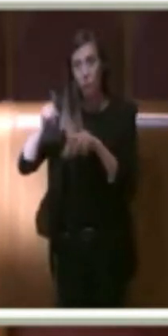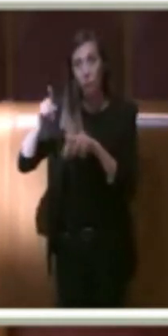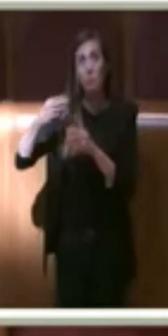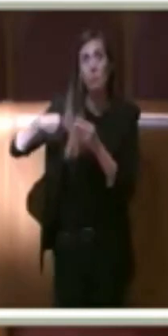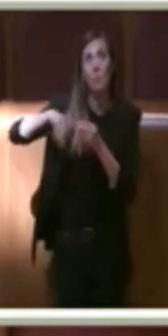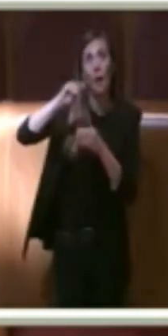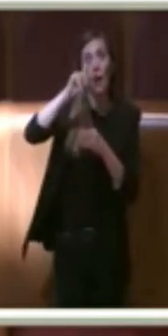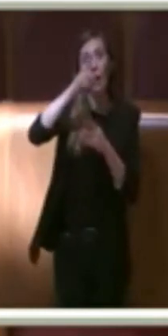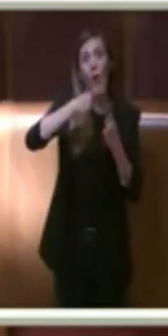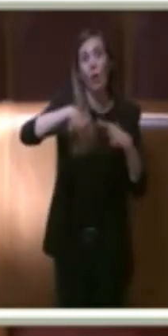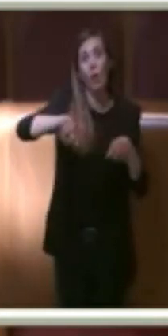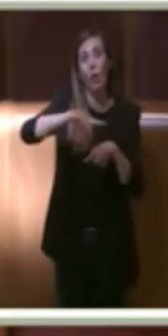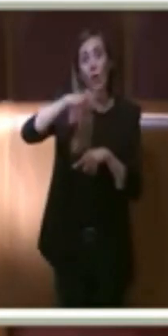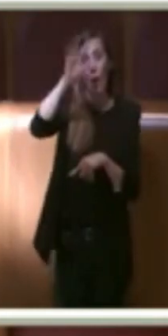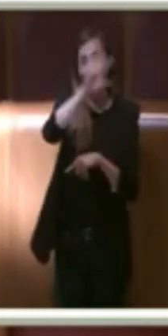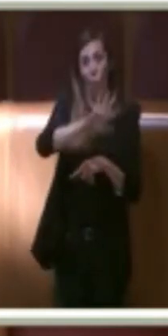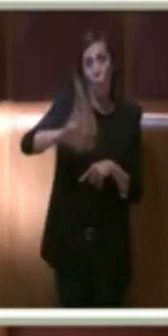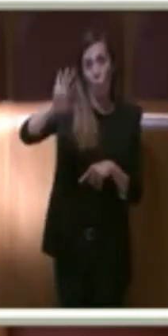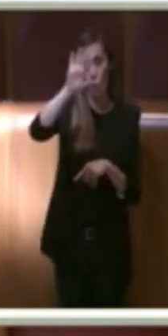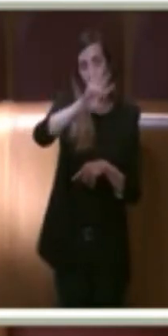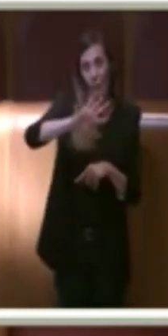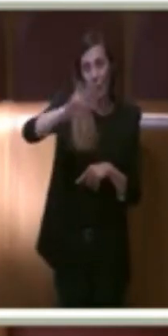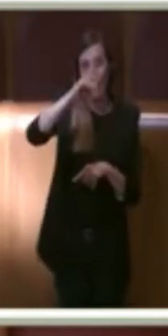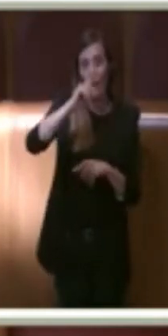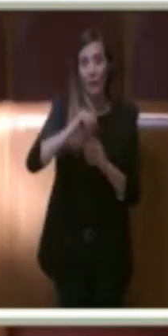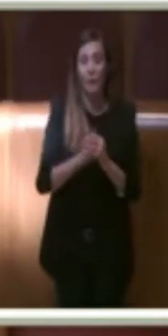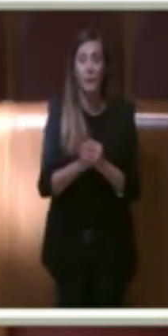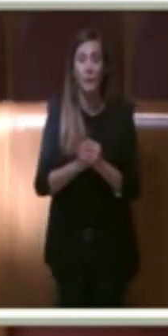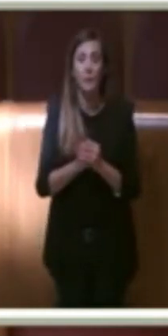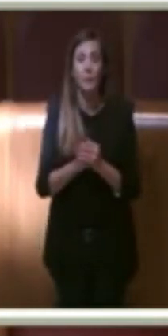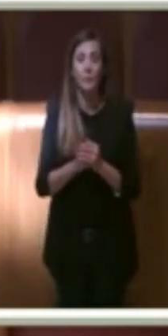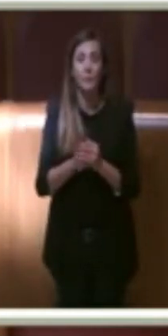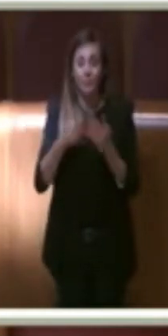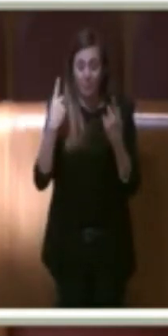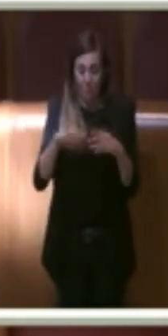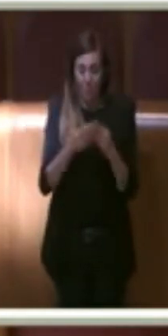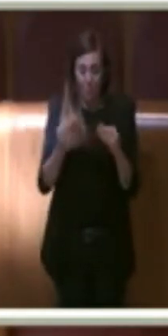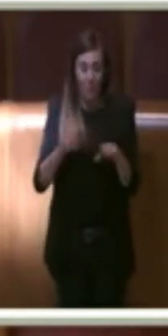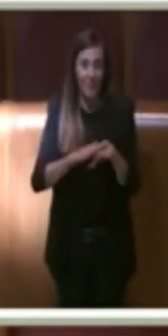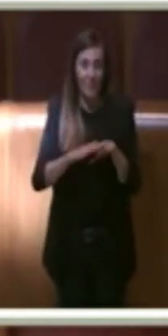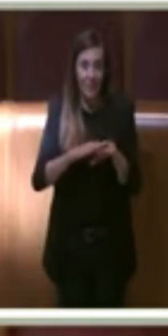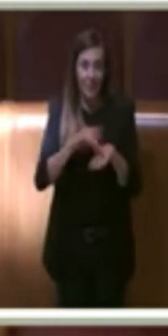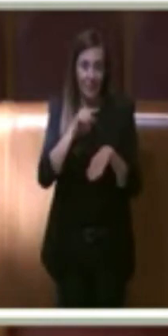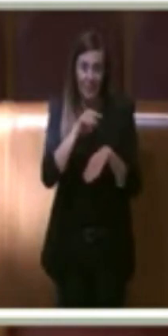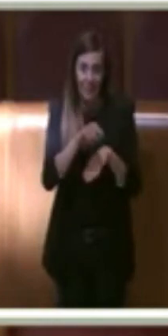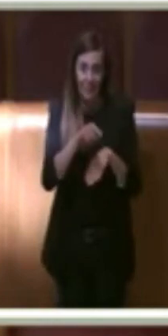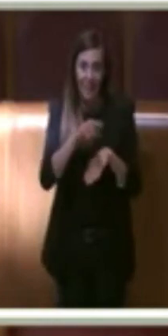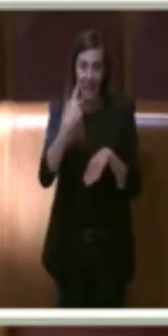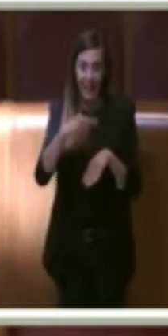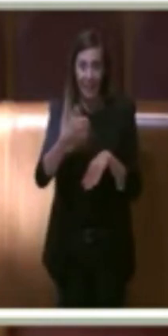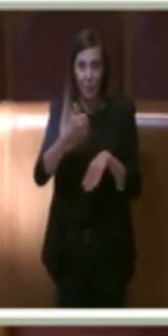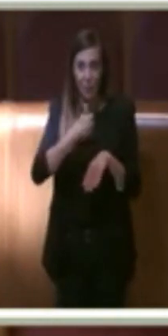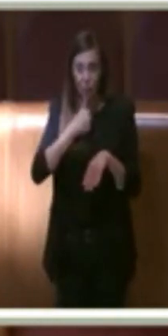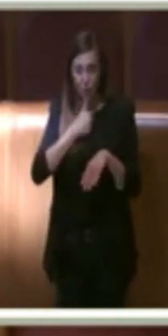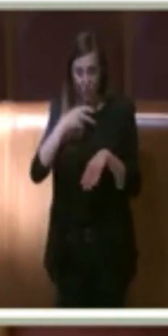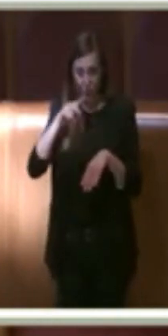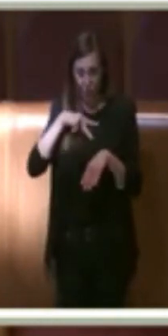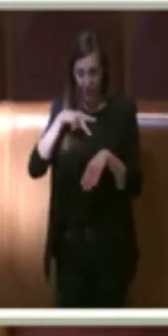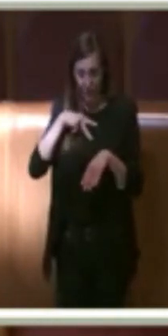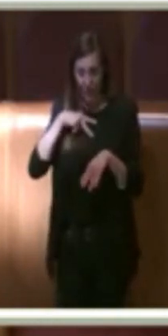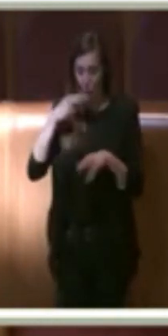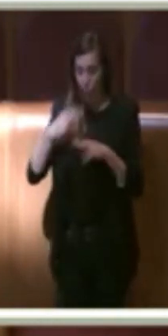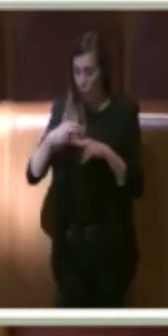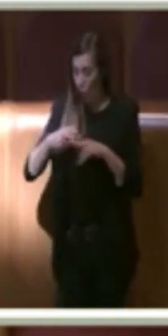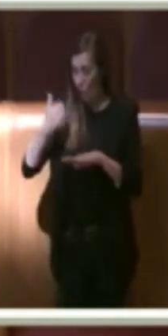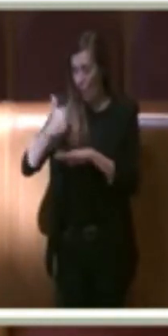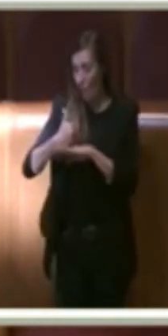se multiservizi è il soggetto privato con cui Roma